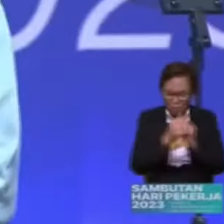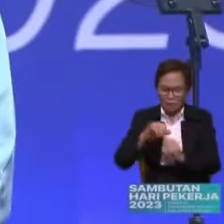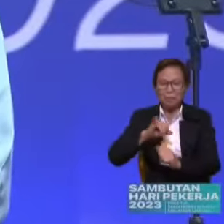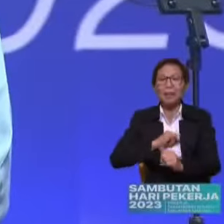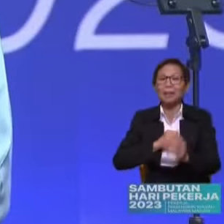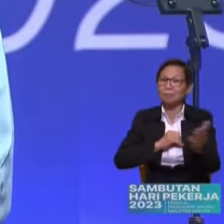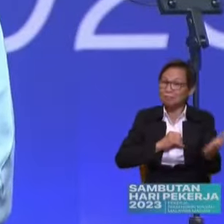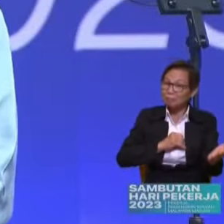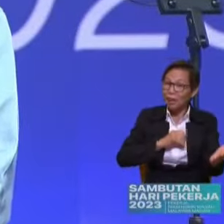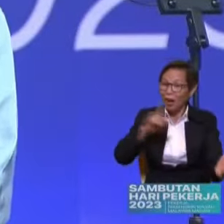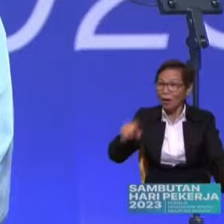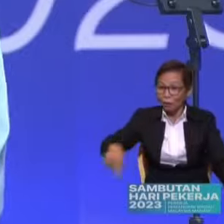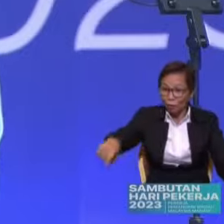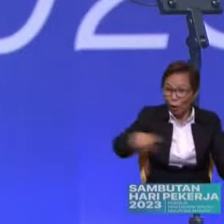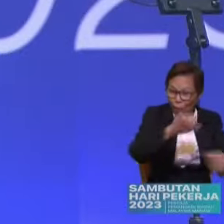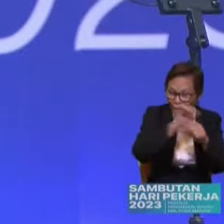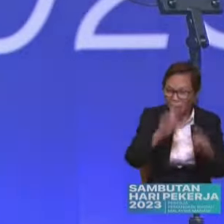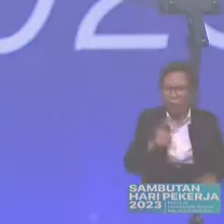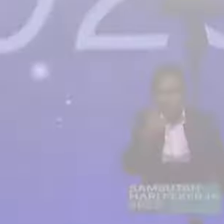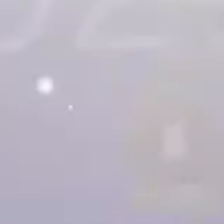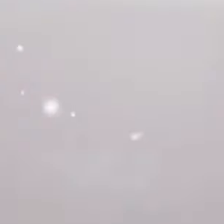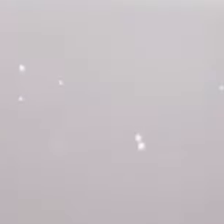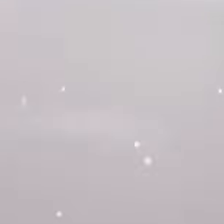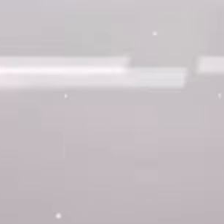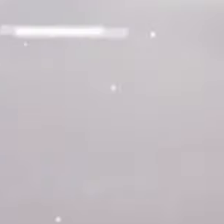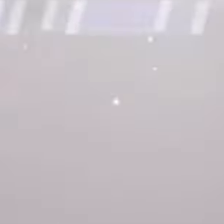yangasuaharh faham masalahita